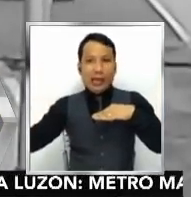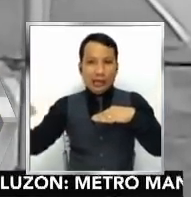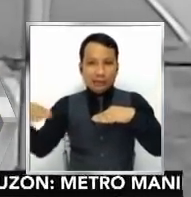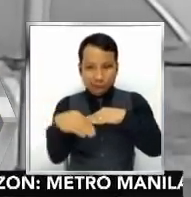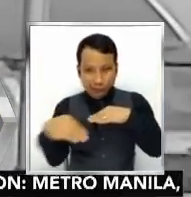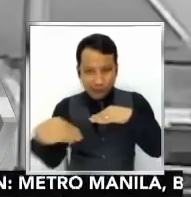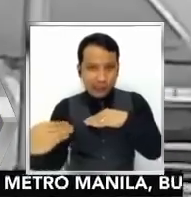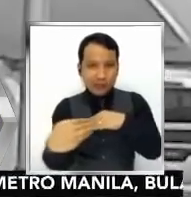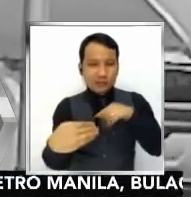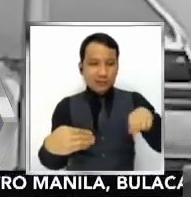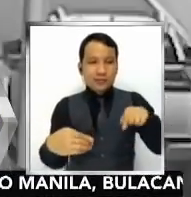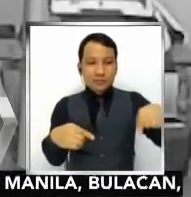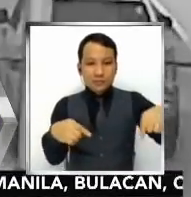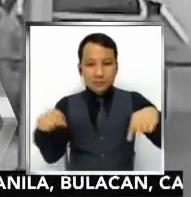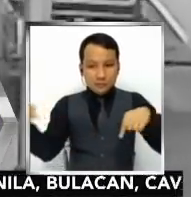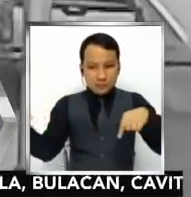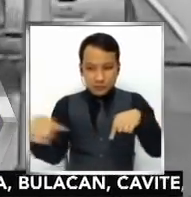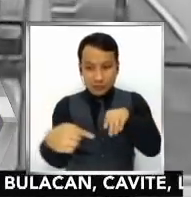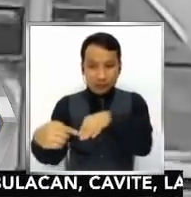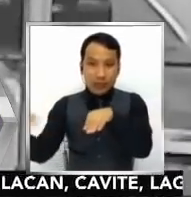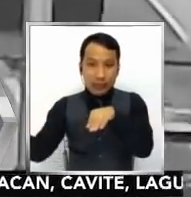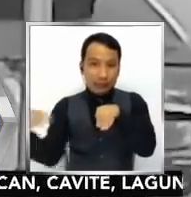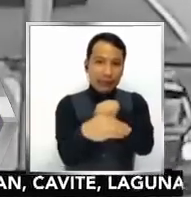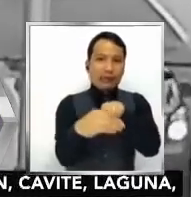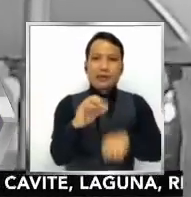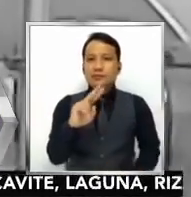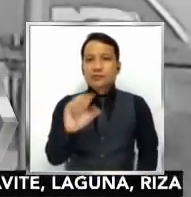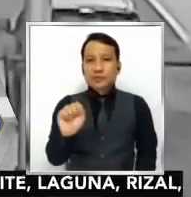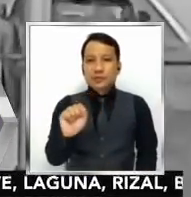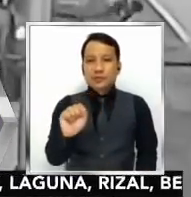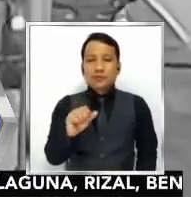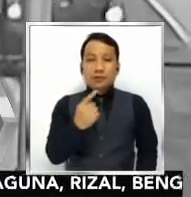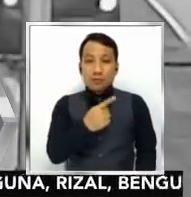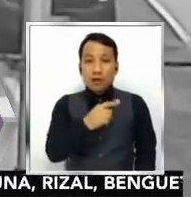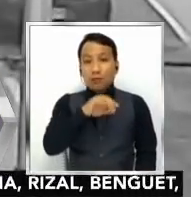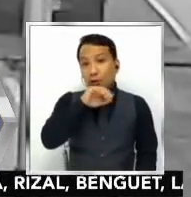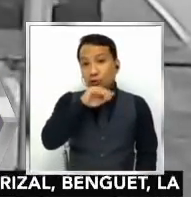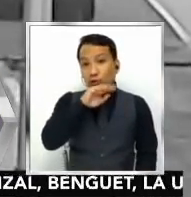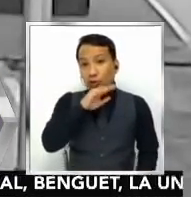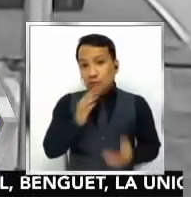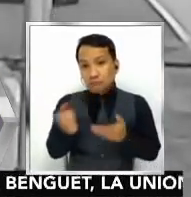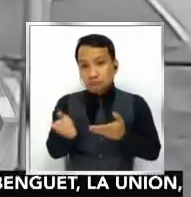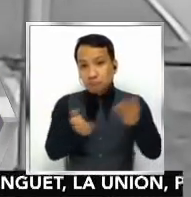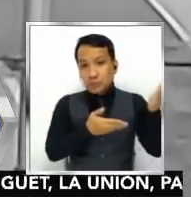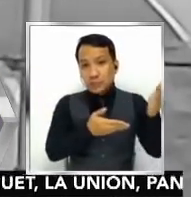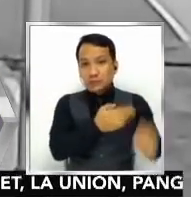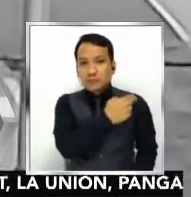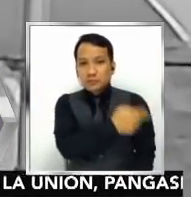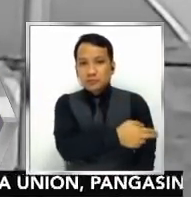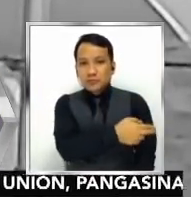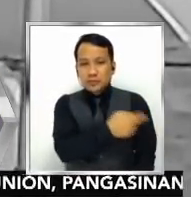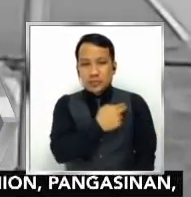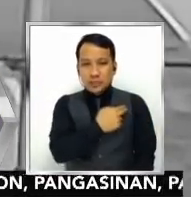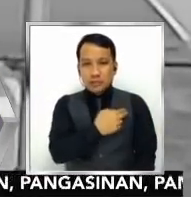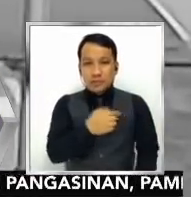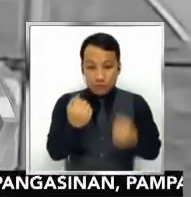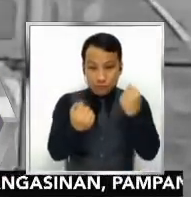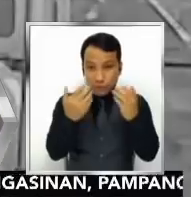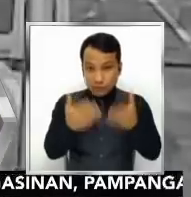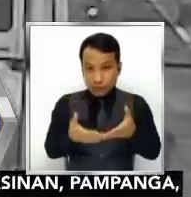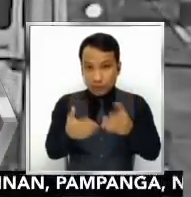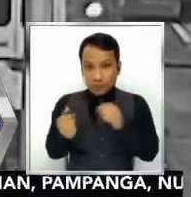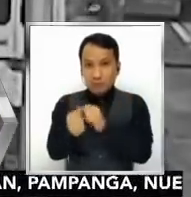isang SUV. Dinala sa ospital ang maglualang sakay ng nakabanggang AUV at ang driver ng nabanggang AUV. Ligtas naman ang sakay ng